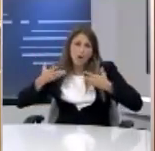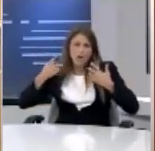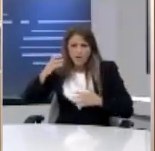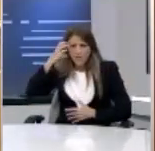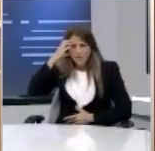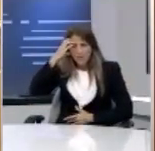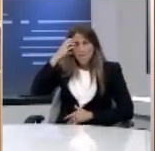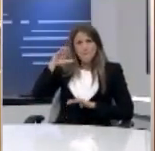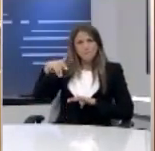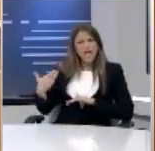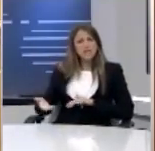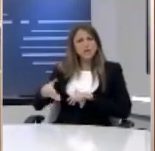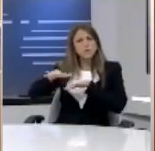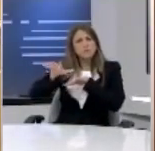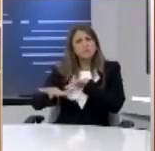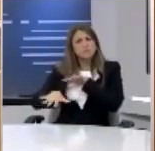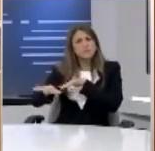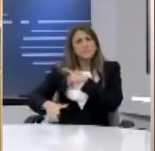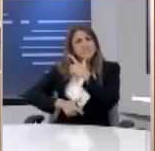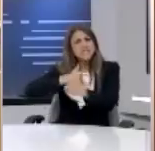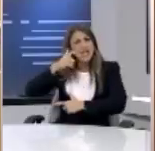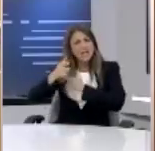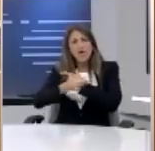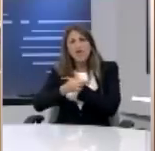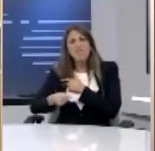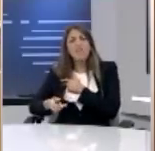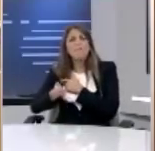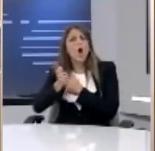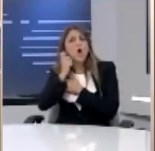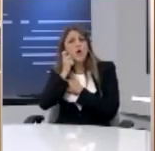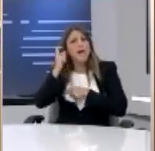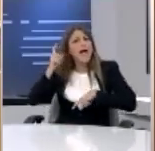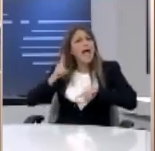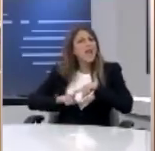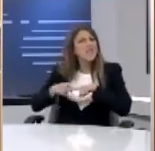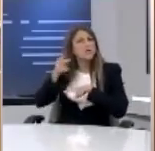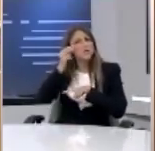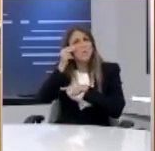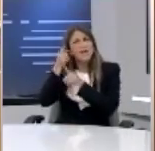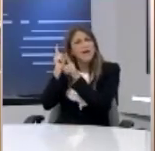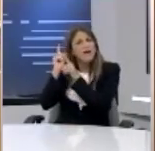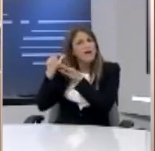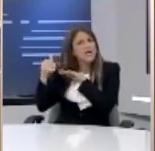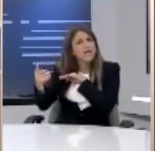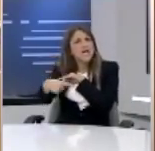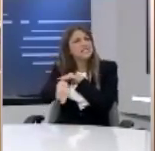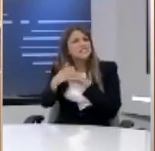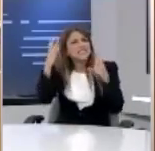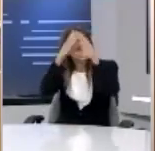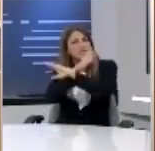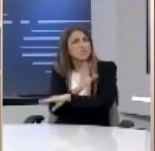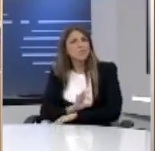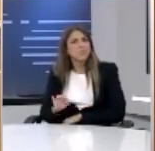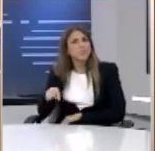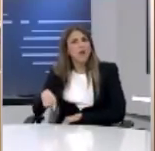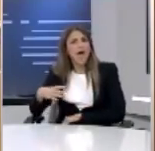ονοματολογικό, για τους βόρειους γείτονες. Πού κρυφτήκατε τώρα όλοι εσείς, πού είναι αυτή η ευαισθησία? Όχι μόνο